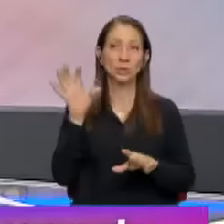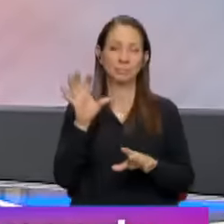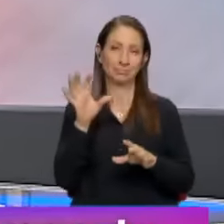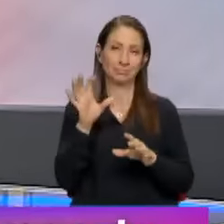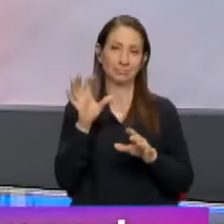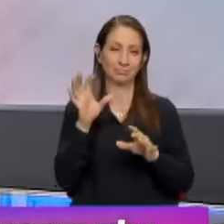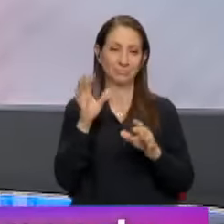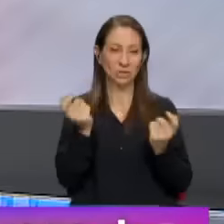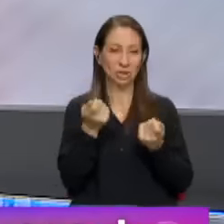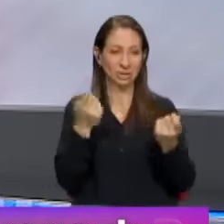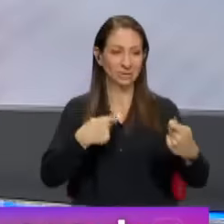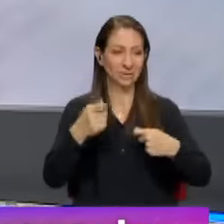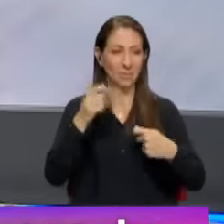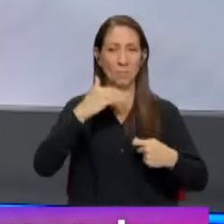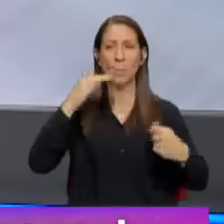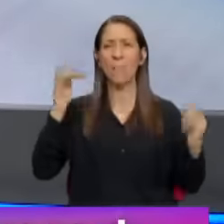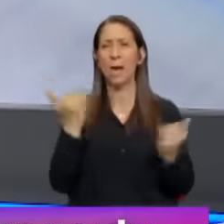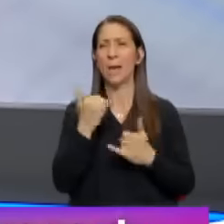Turizmciler bayram yaptı.